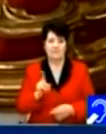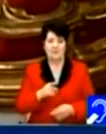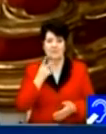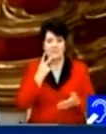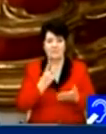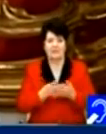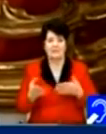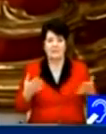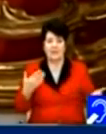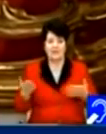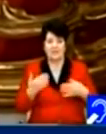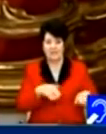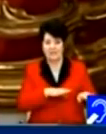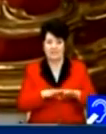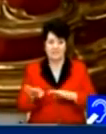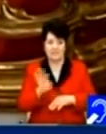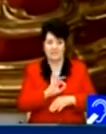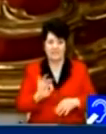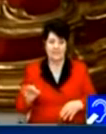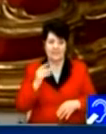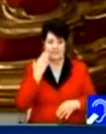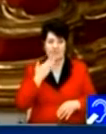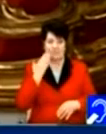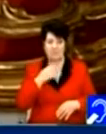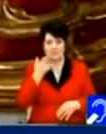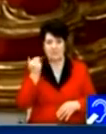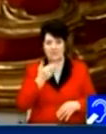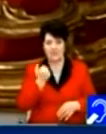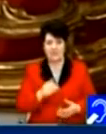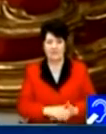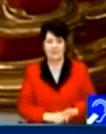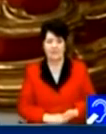privesc relațiile la nivel excelent între România și Italia.